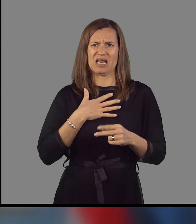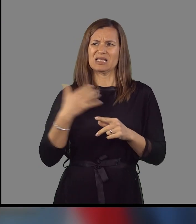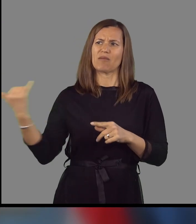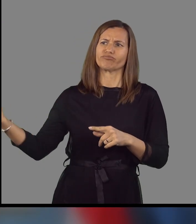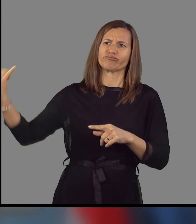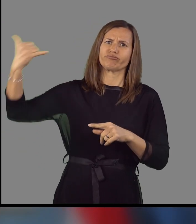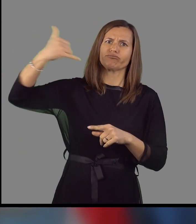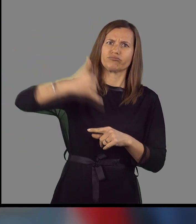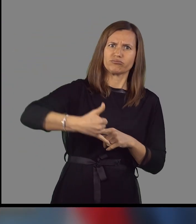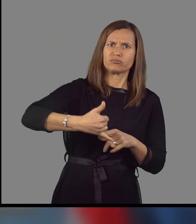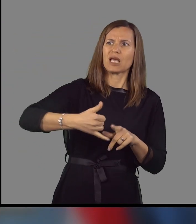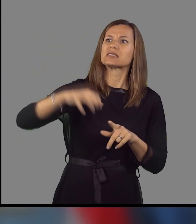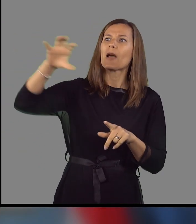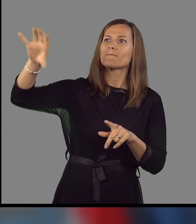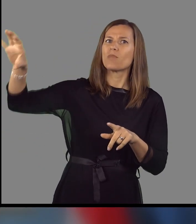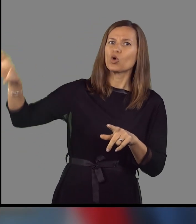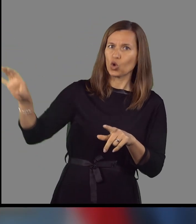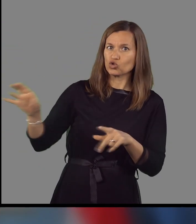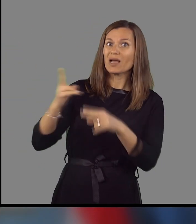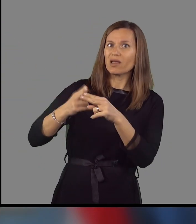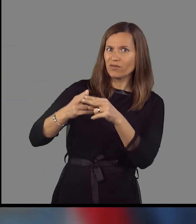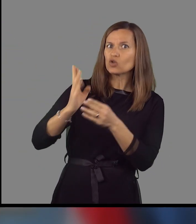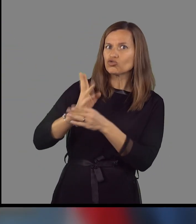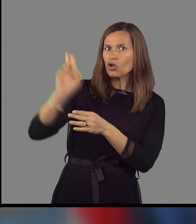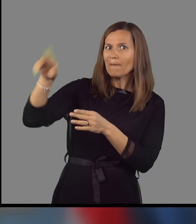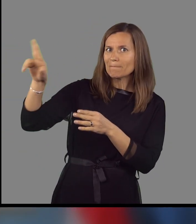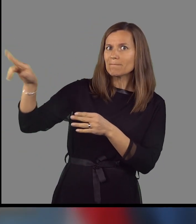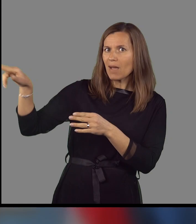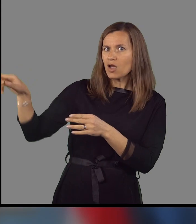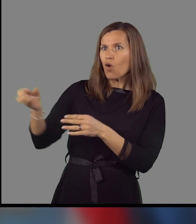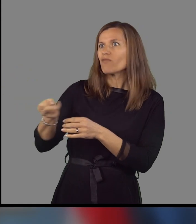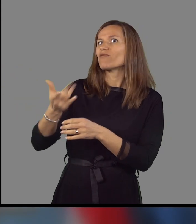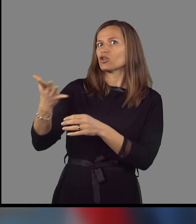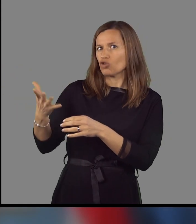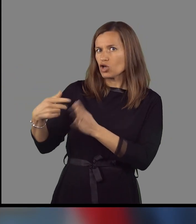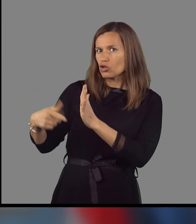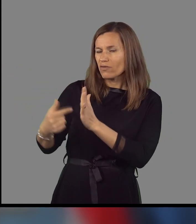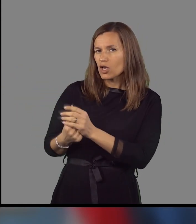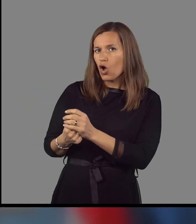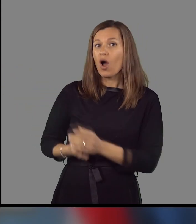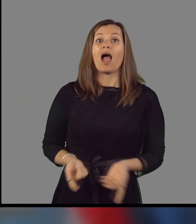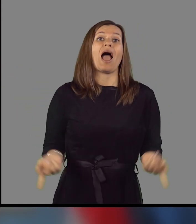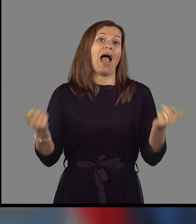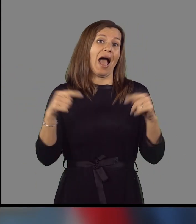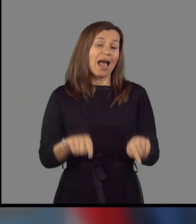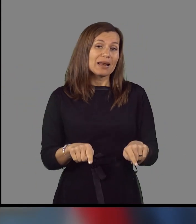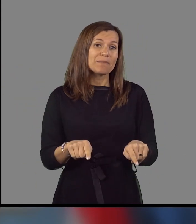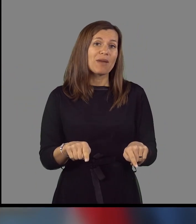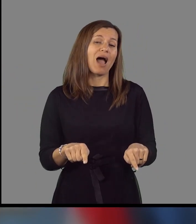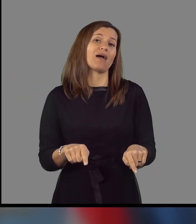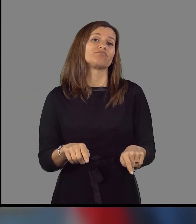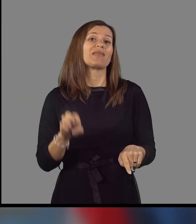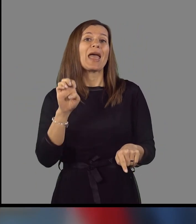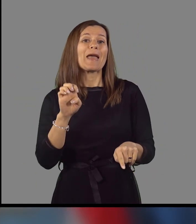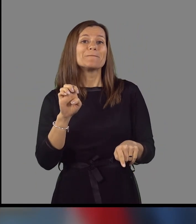iz področij, kjer se virus pojavlja v večjih številu, ali pa gre za tako imenovano